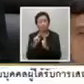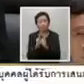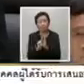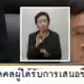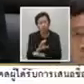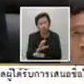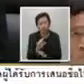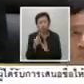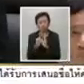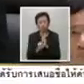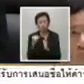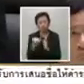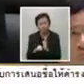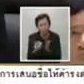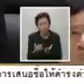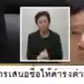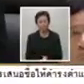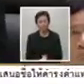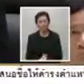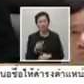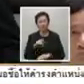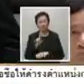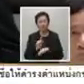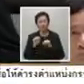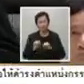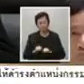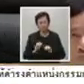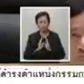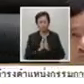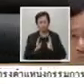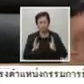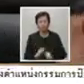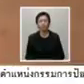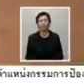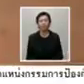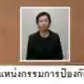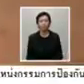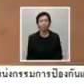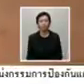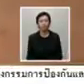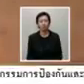ฎหมายด้วยนะครับท่านประธานขอให้ท่านประธานได้วินิจฉัยด้วยครับกราบขอบพระคุณครับ